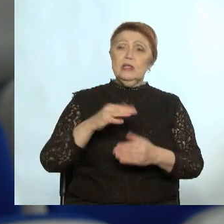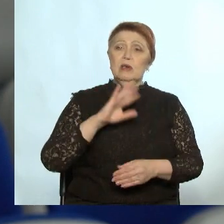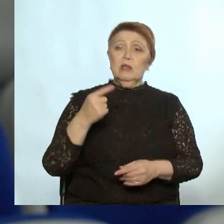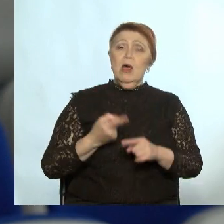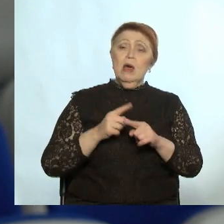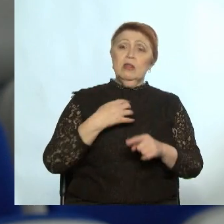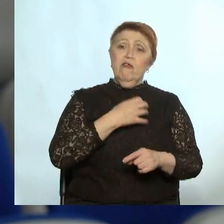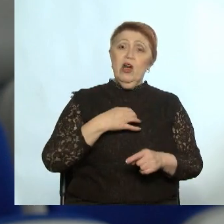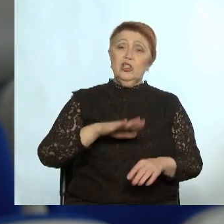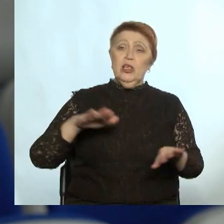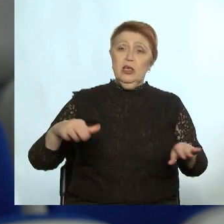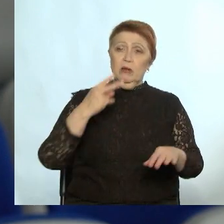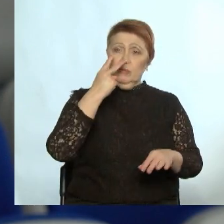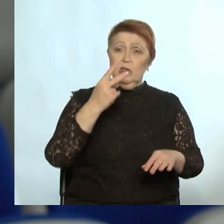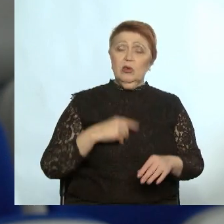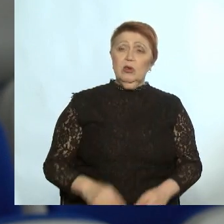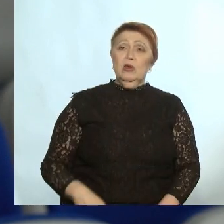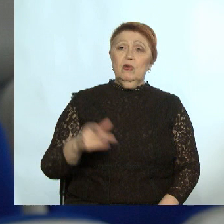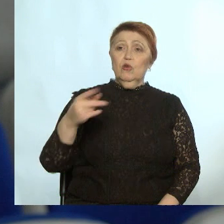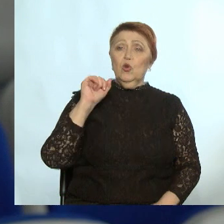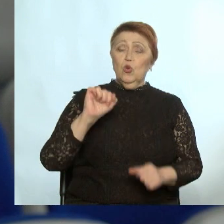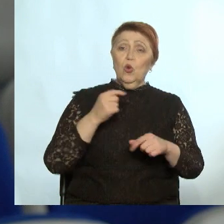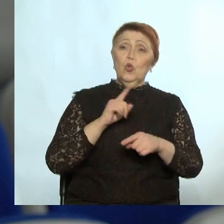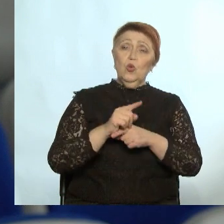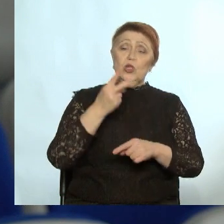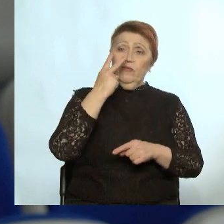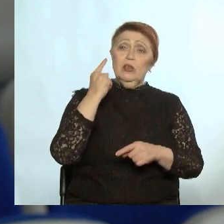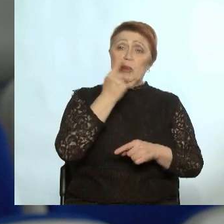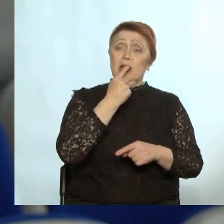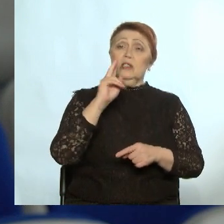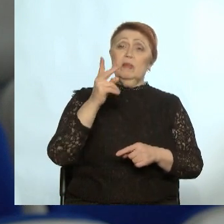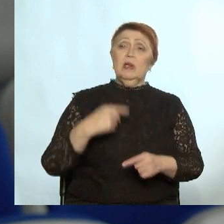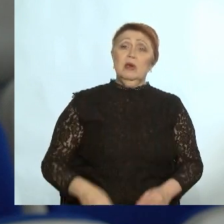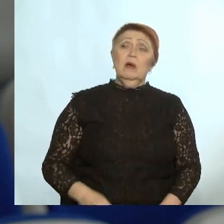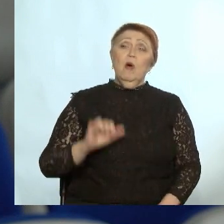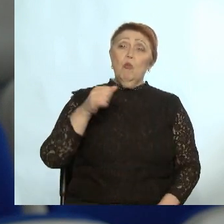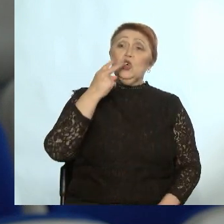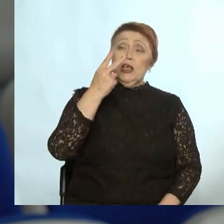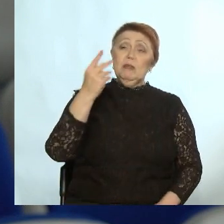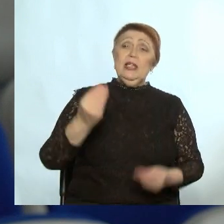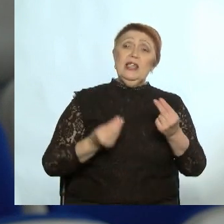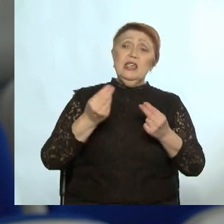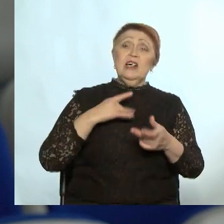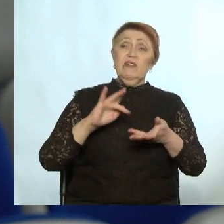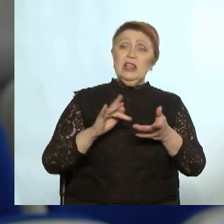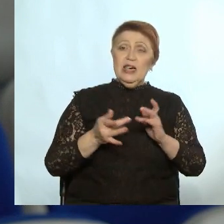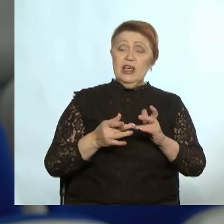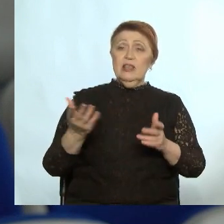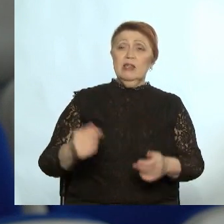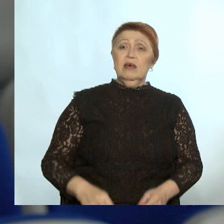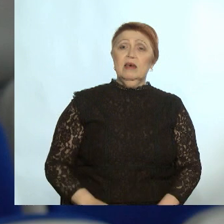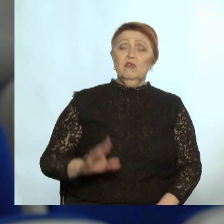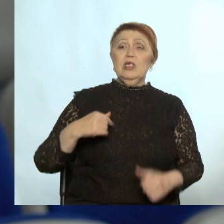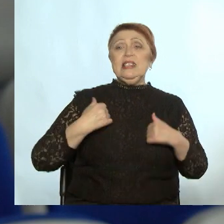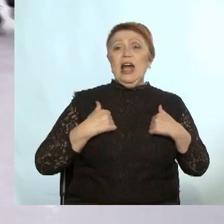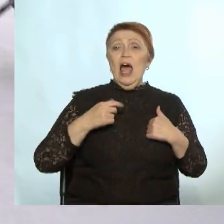важно детям, у них должен быть перед глазами кто-то, кто... Да. То есть некоторые, конечно, смотрят в интернете их игры и стараются способные детишки у нас